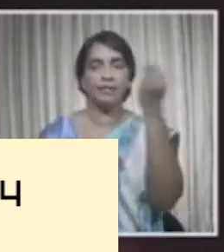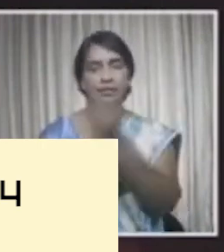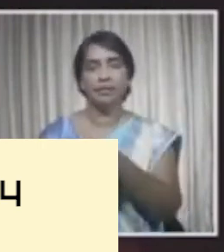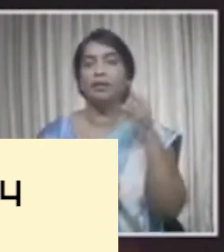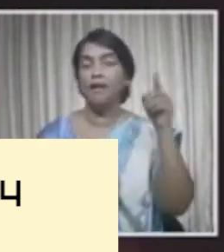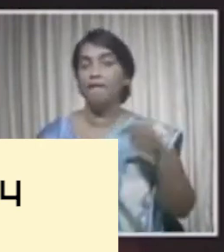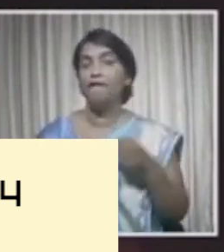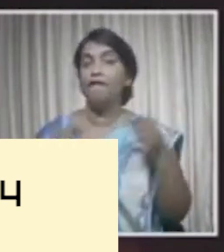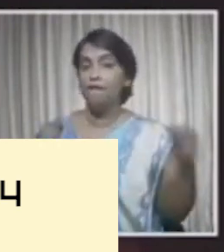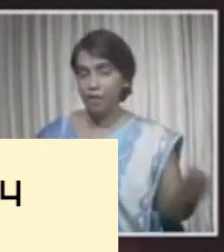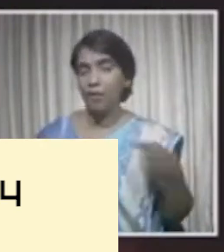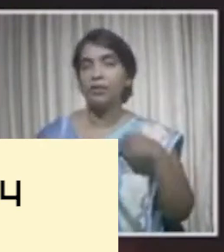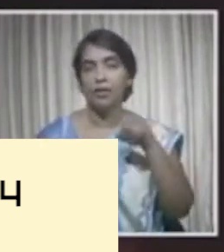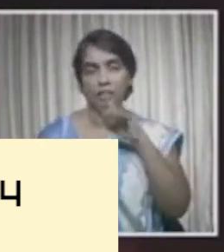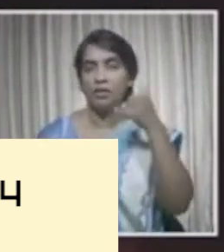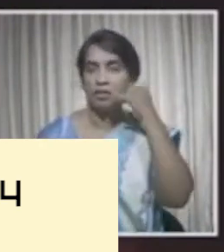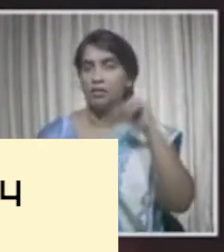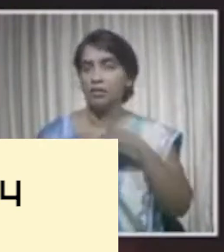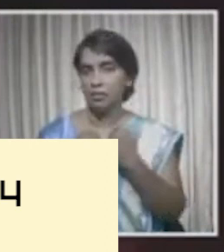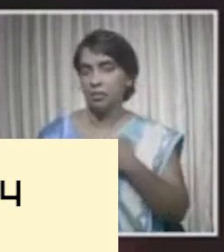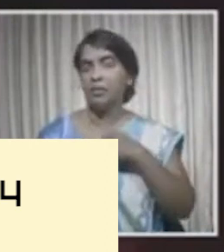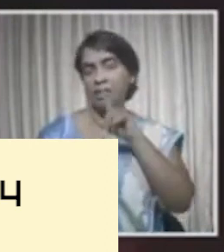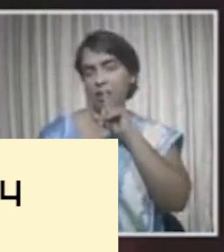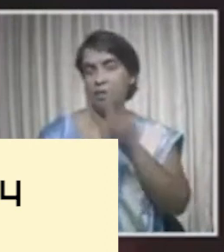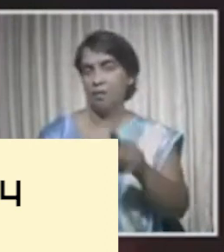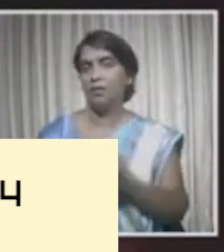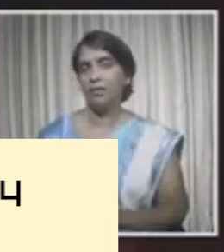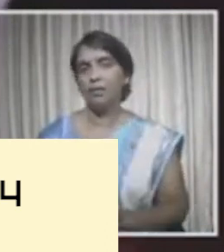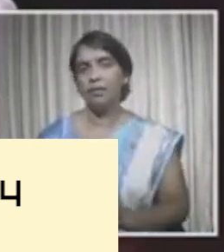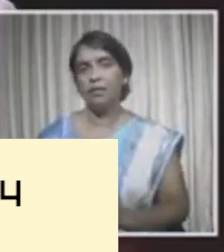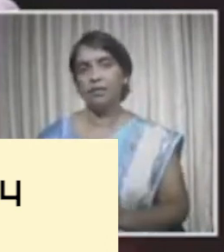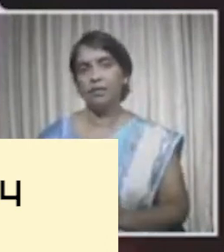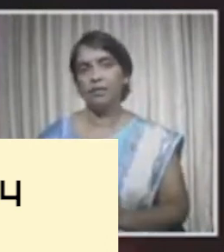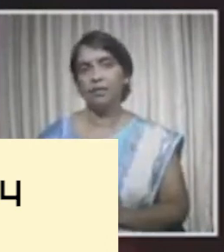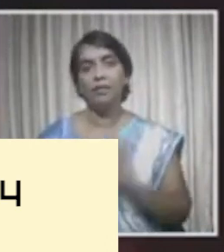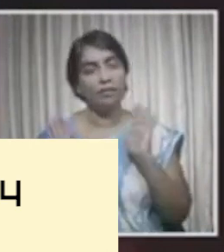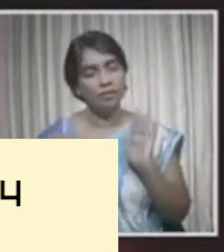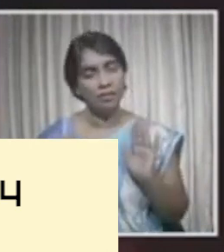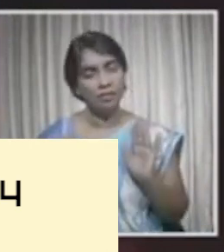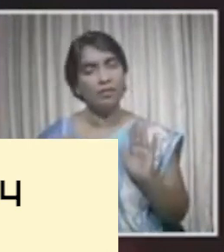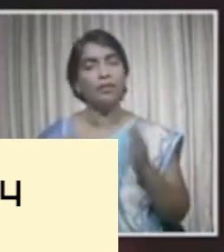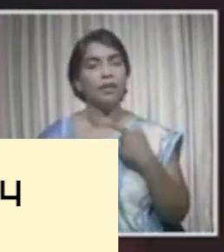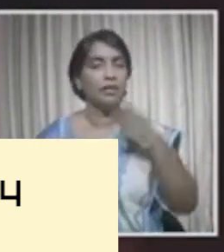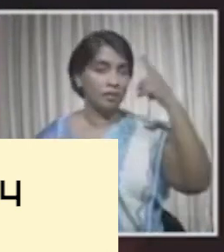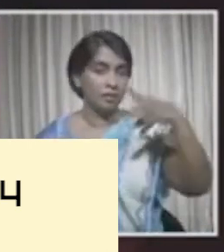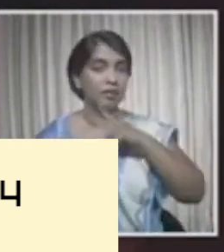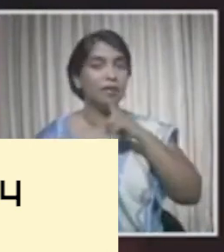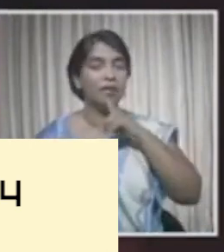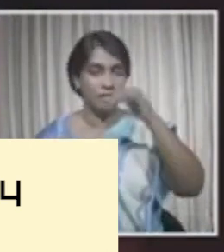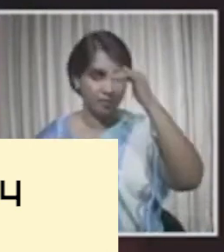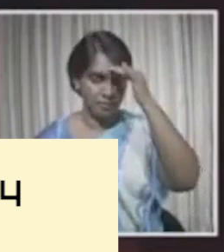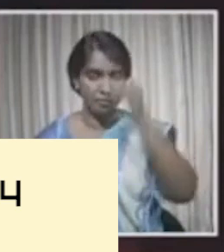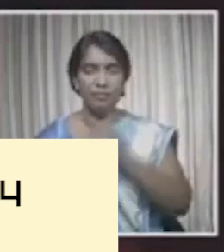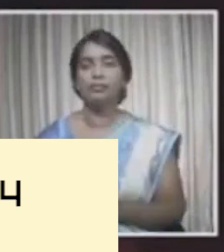பலியாகி வருகின்றது. இந்த நாட்களில் மக்களை பொருளாதார சுமையை சுமக்கின்றனர். நாட்டிலே ஒவ்வொரு பொருட்களையும் பெற்றுக் கொள்வதற்காக மக்கள்